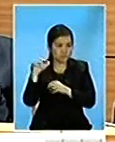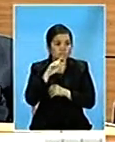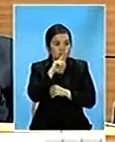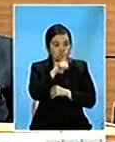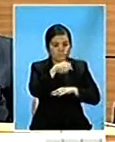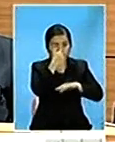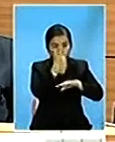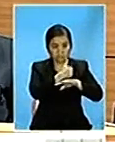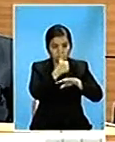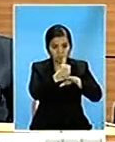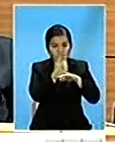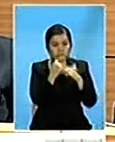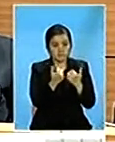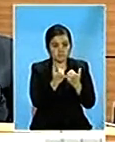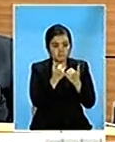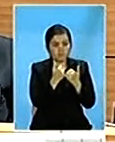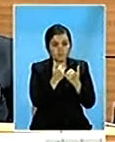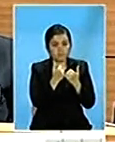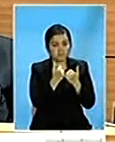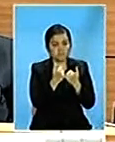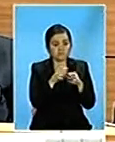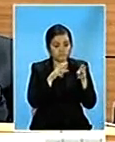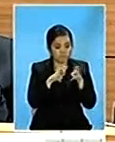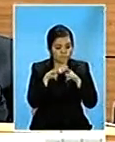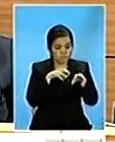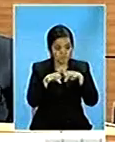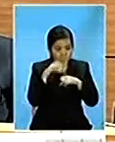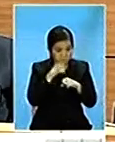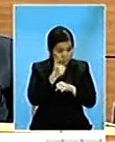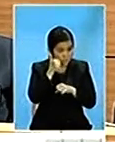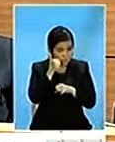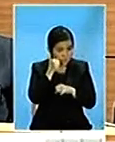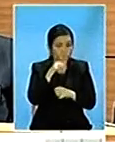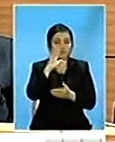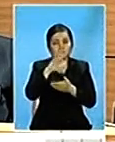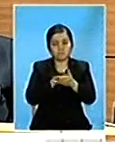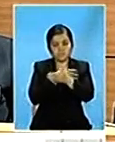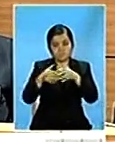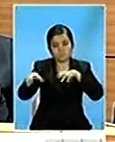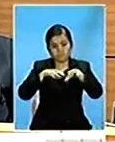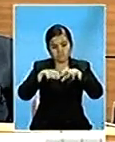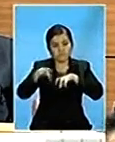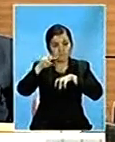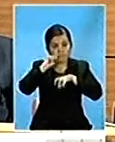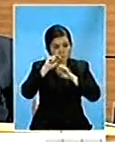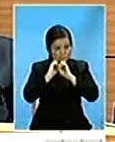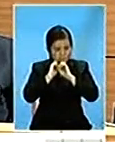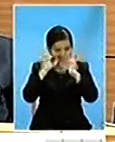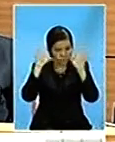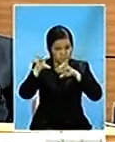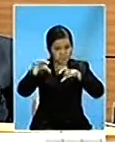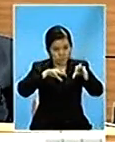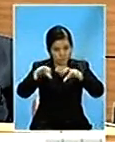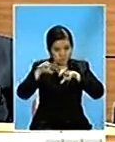รีในนามท่านสามารถดำเนินการได้ว่าท่านมีนโยบายจัดการน้ำให้เป็นรูปธรรมอย่